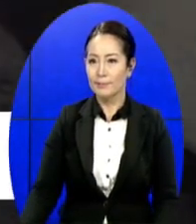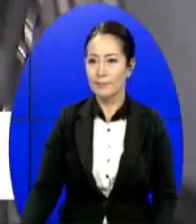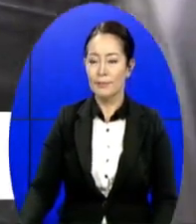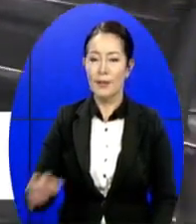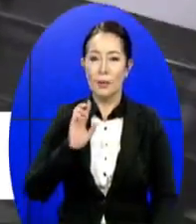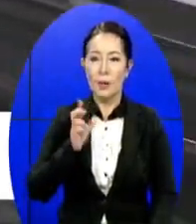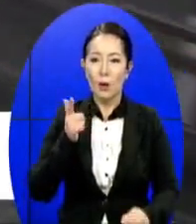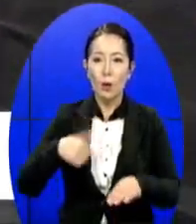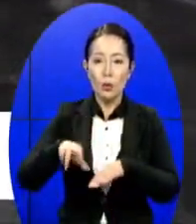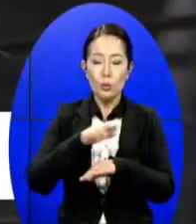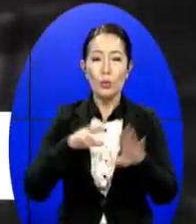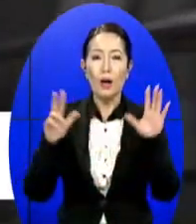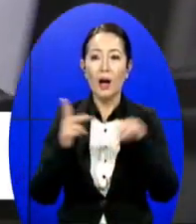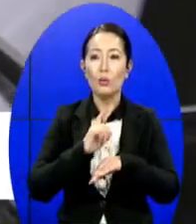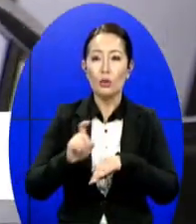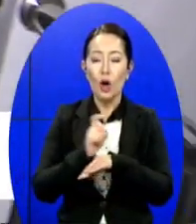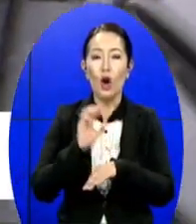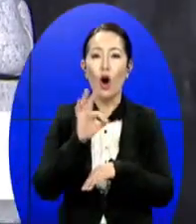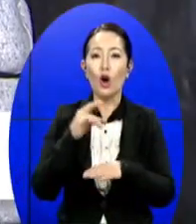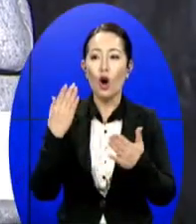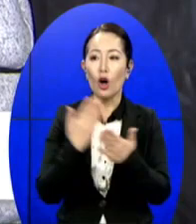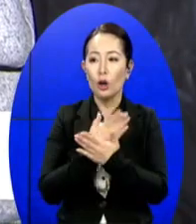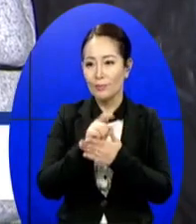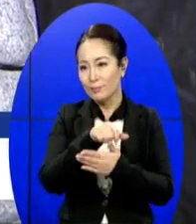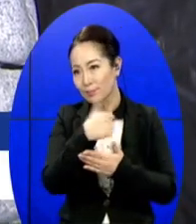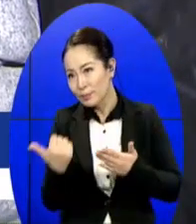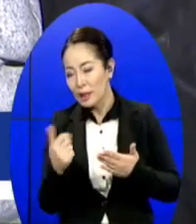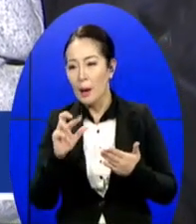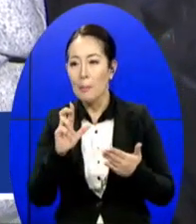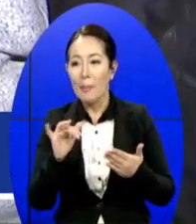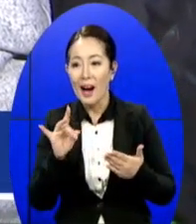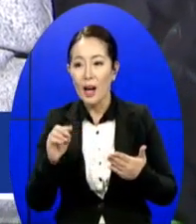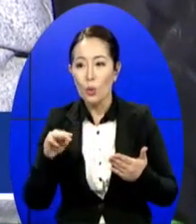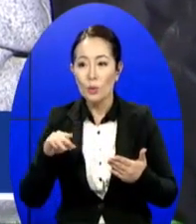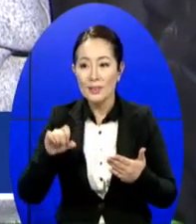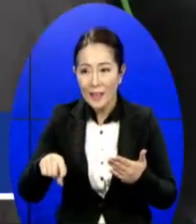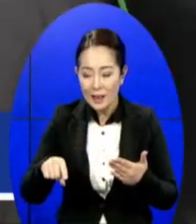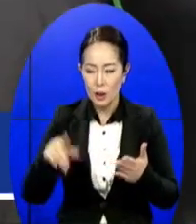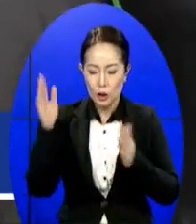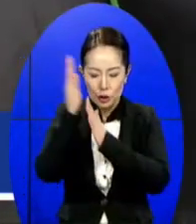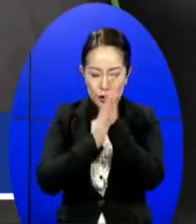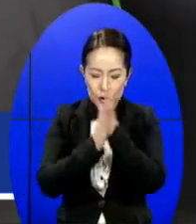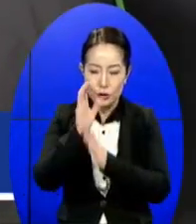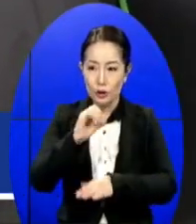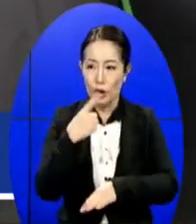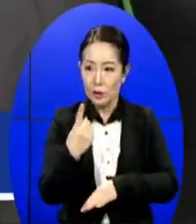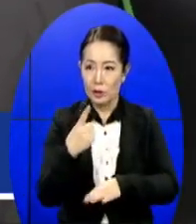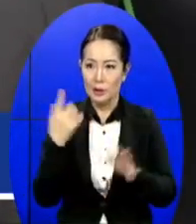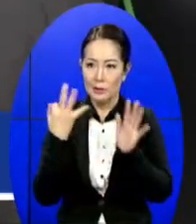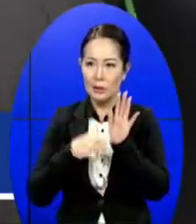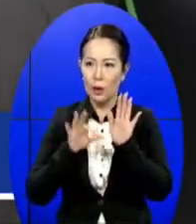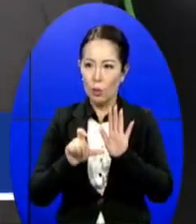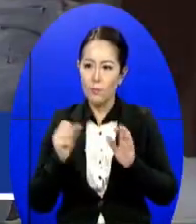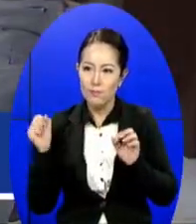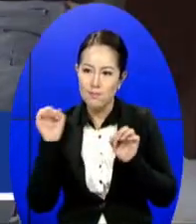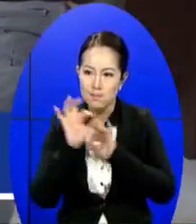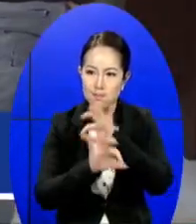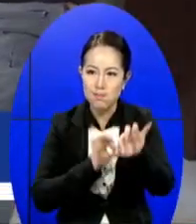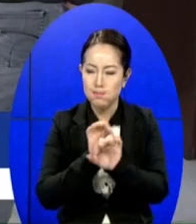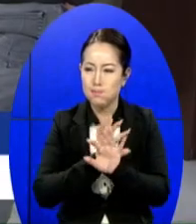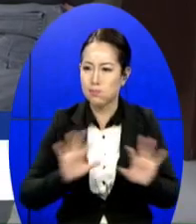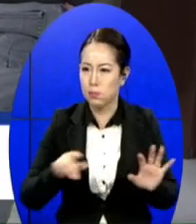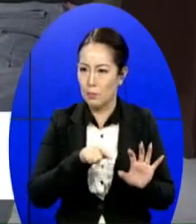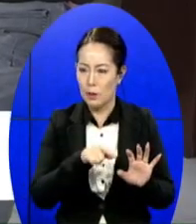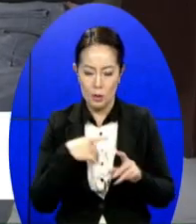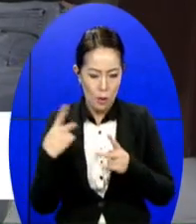Баянгол дүүргийн 13 дугаар хороо өргөө кино театрын баруун талд байрлах цахим тоглоомын газар шөнийн техник цагт 80 гаруй хүнд үйлчилж байсан юм.